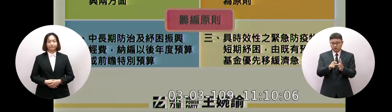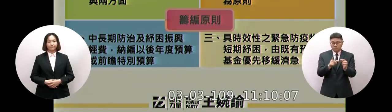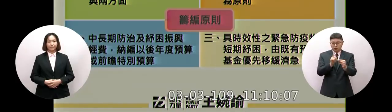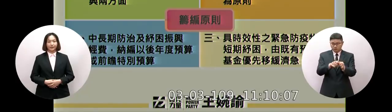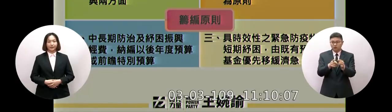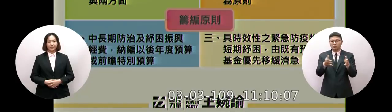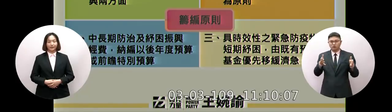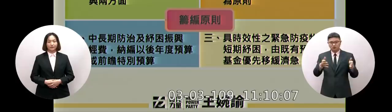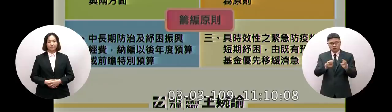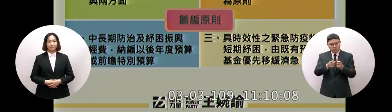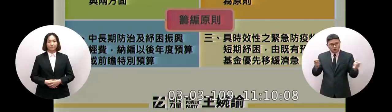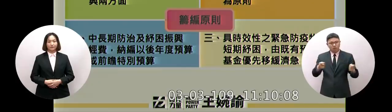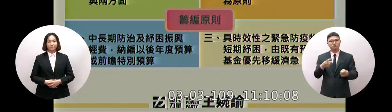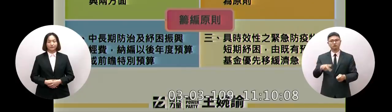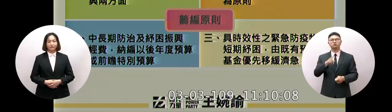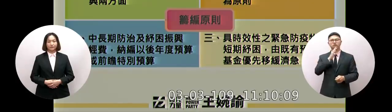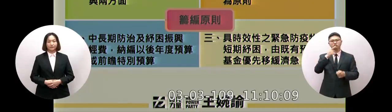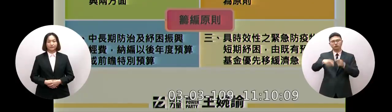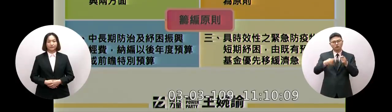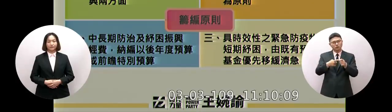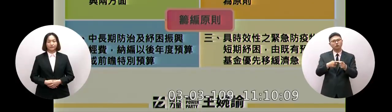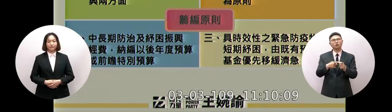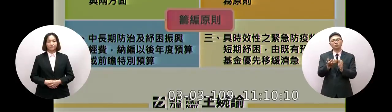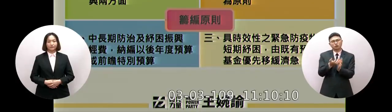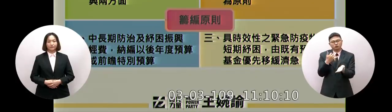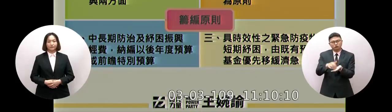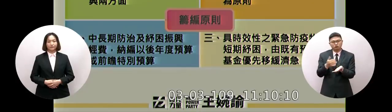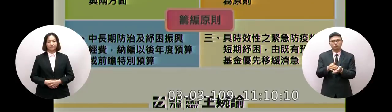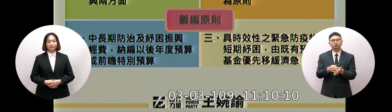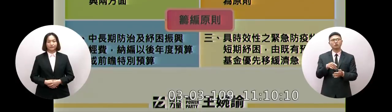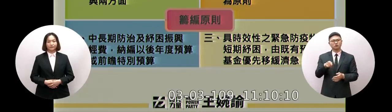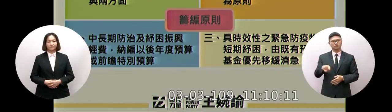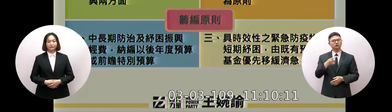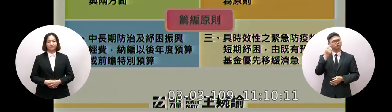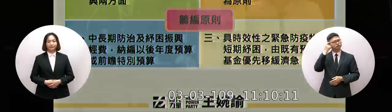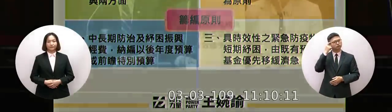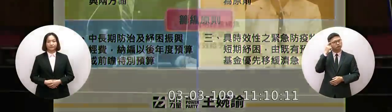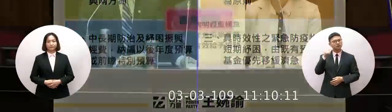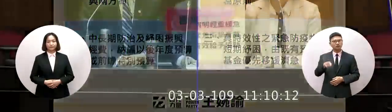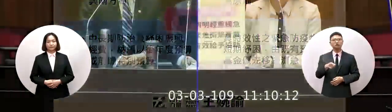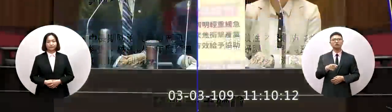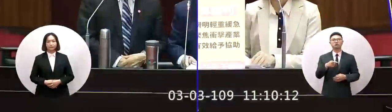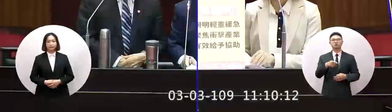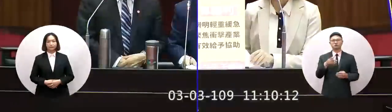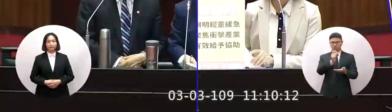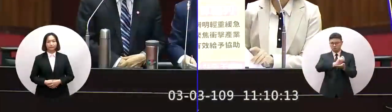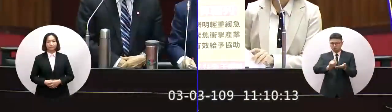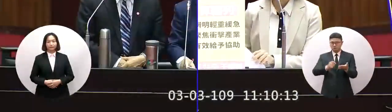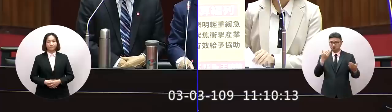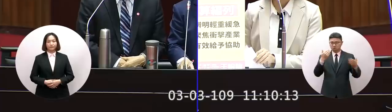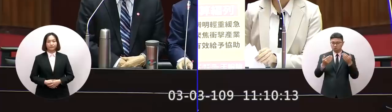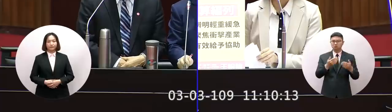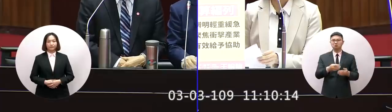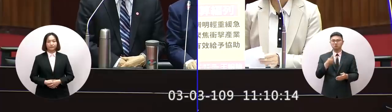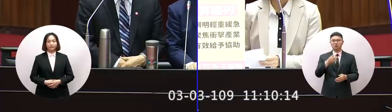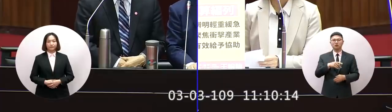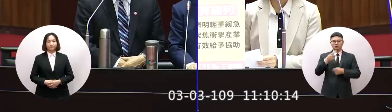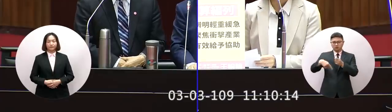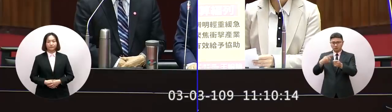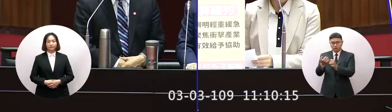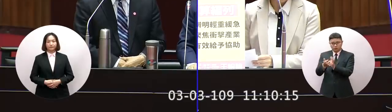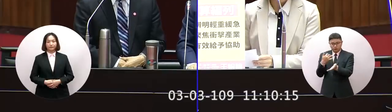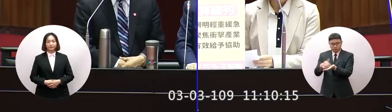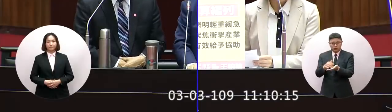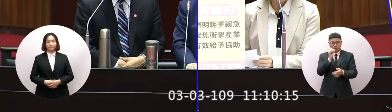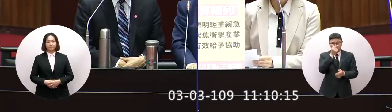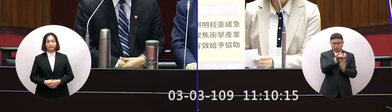困以及振兴方案应该是要用年度预算来方式来处理。我觉得在这样子的情况下，其实很清楚的写出来年度预算与特别预算的不同，我